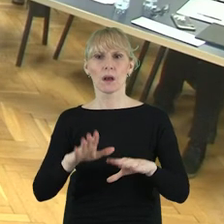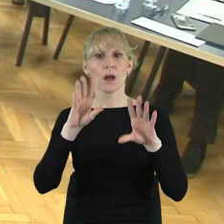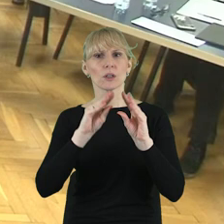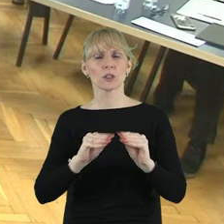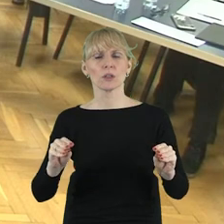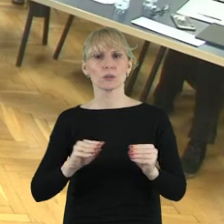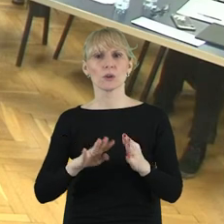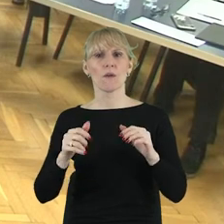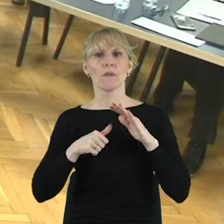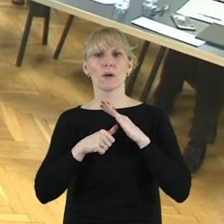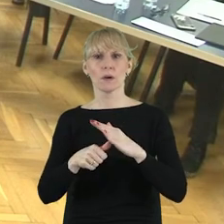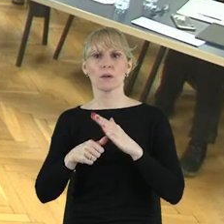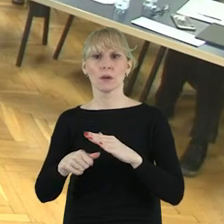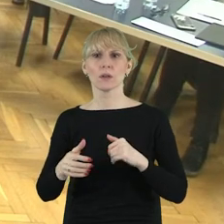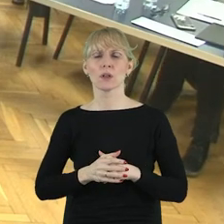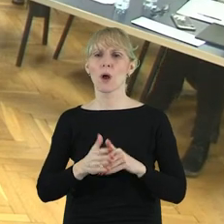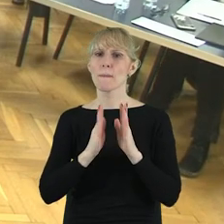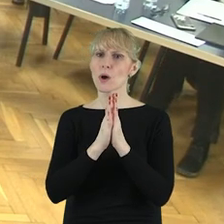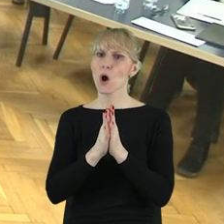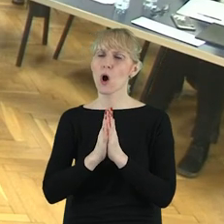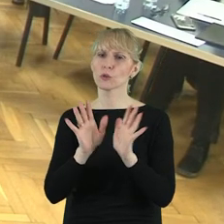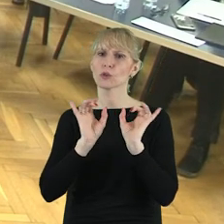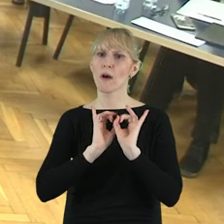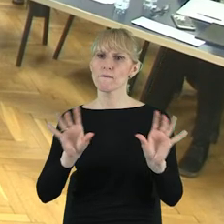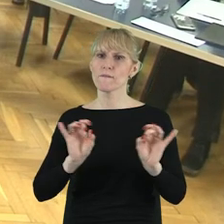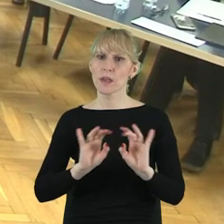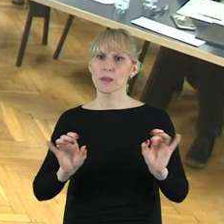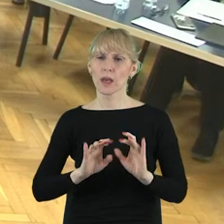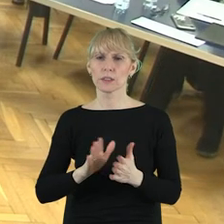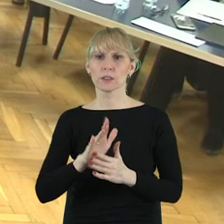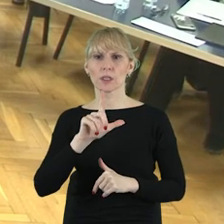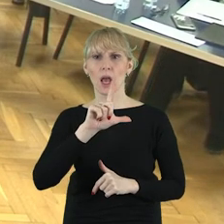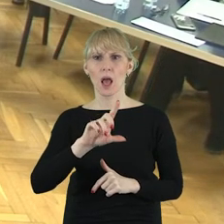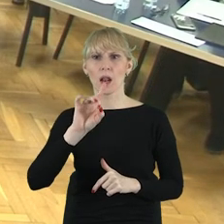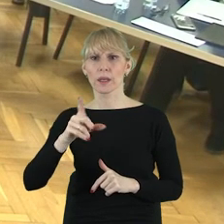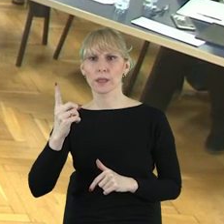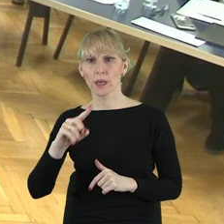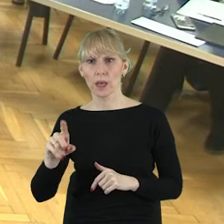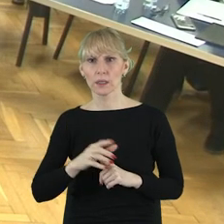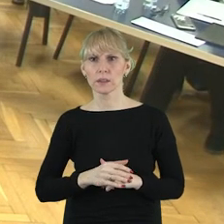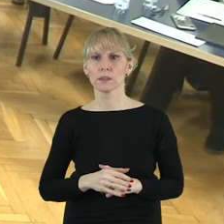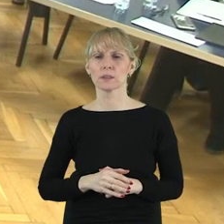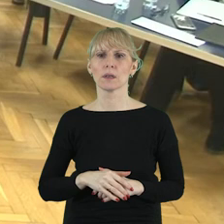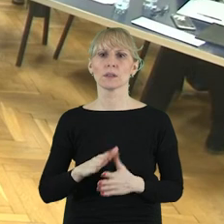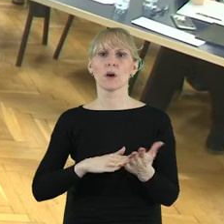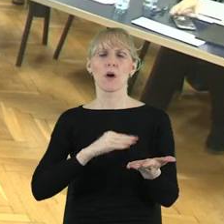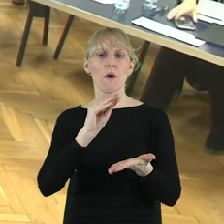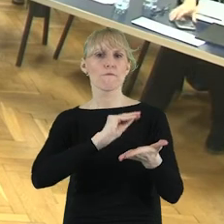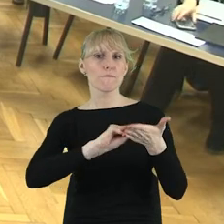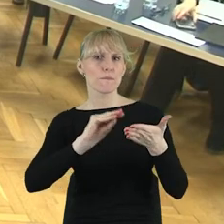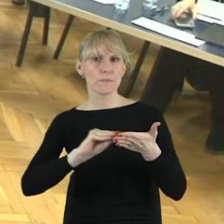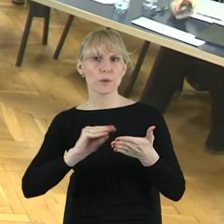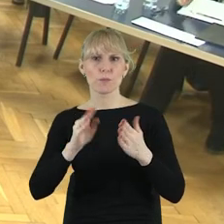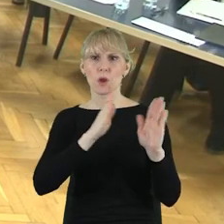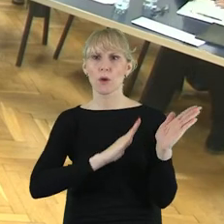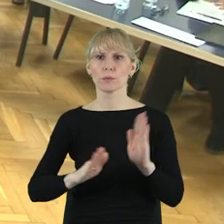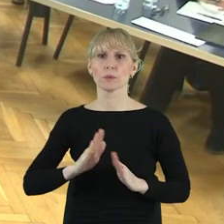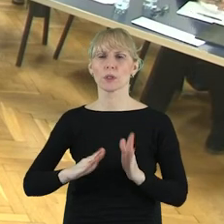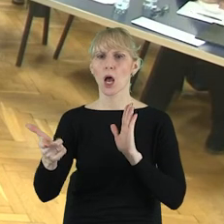Szanowna Pani Przewodnicząca, Panie Marszałku, w tym miejscu proszę o wyjaśnienie, w jaki sposób LGD Ziemia Tomaszowska w piśmie